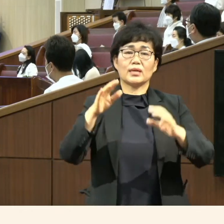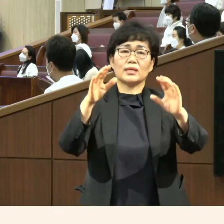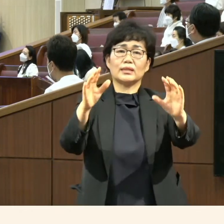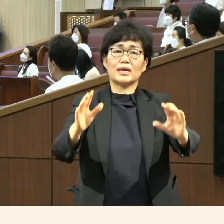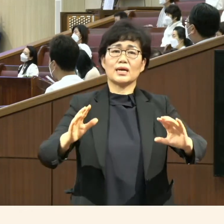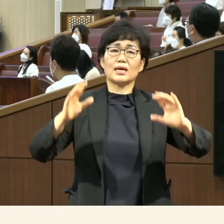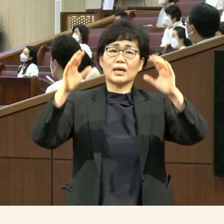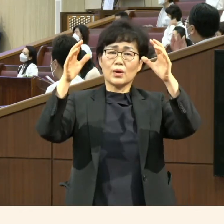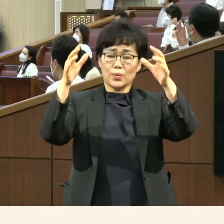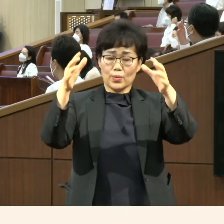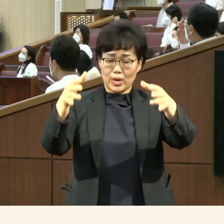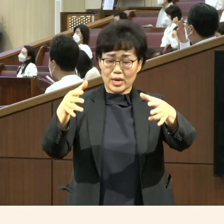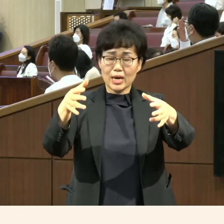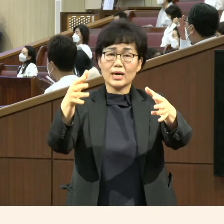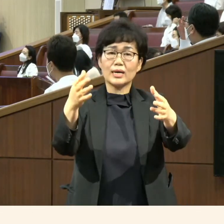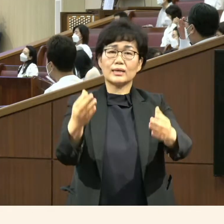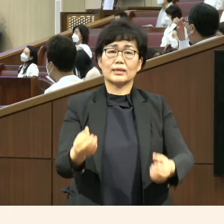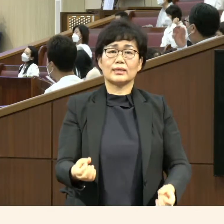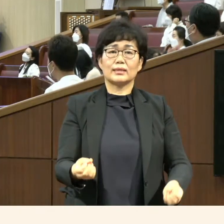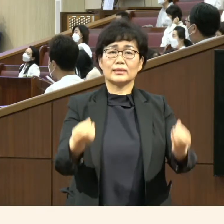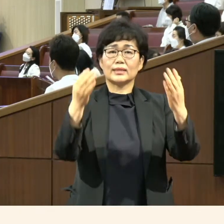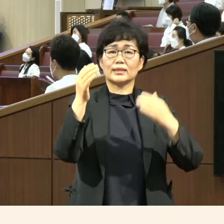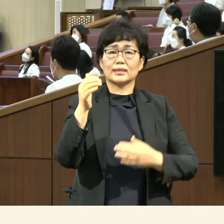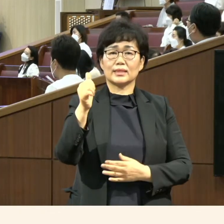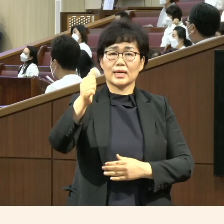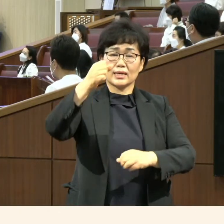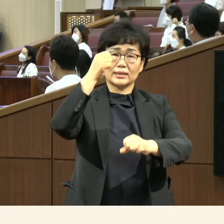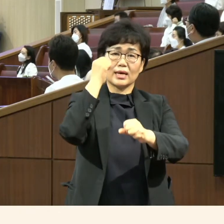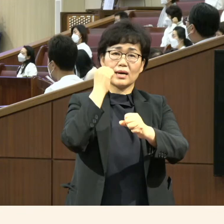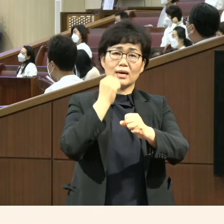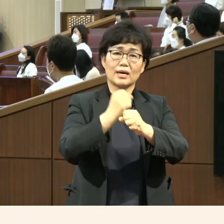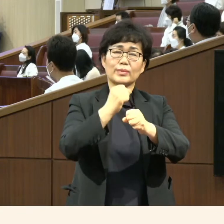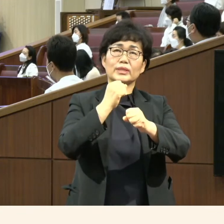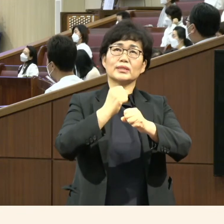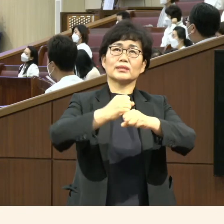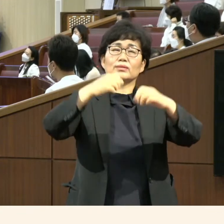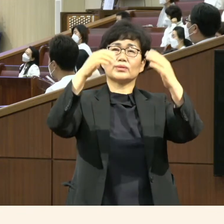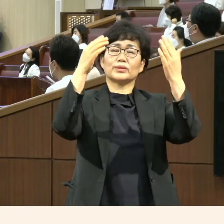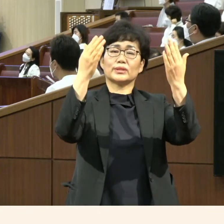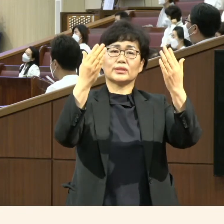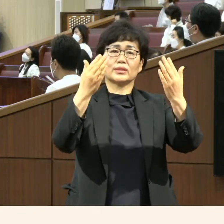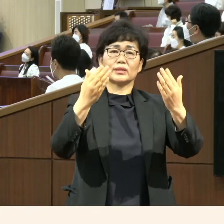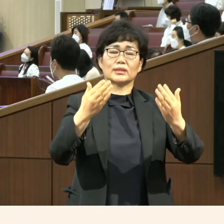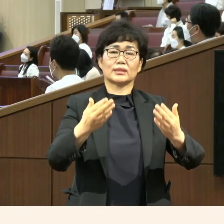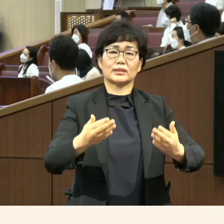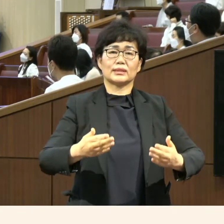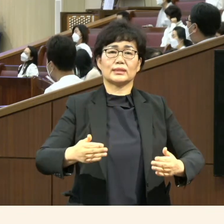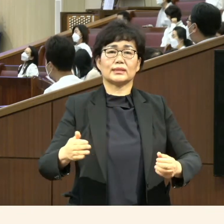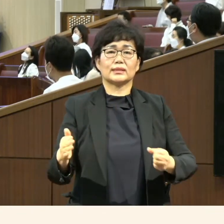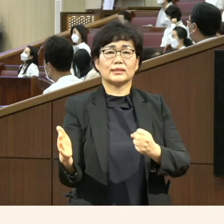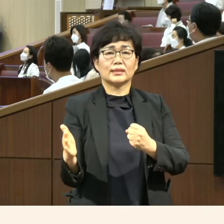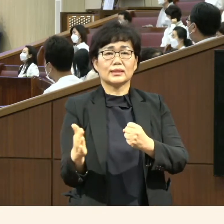우리들을 나라와 제사장 삼아 주셨으니